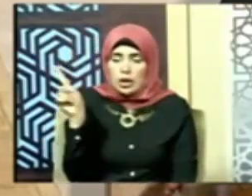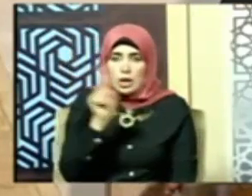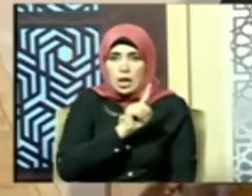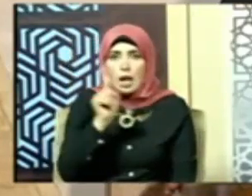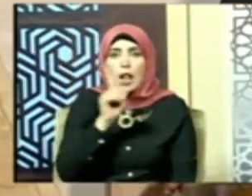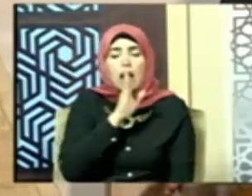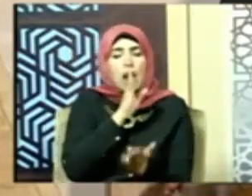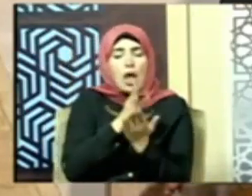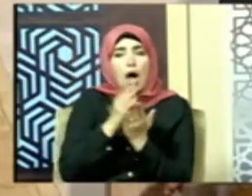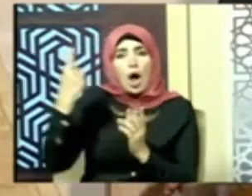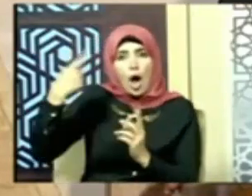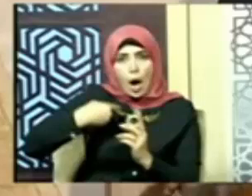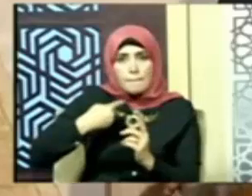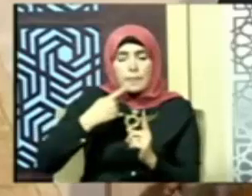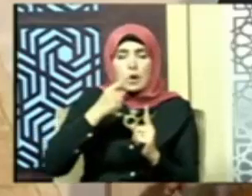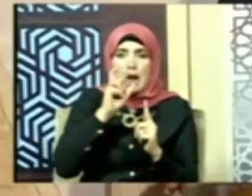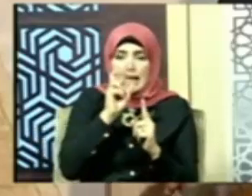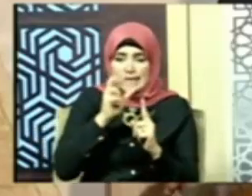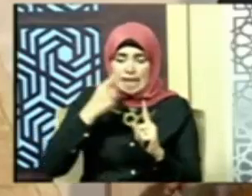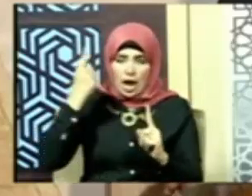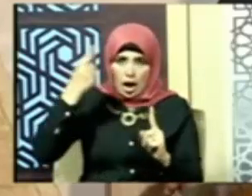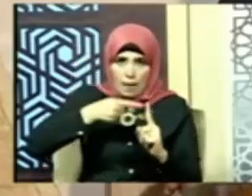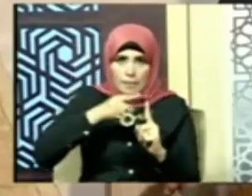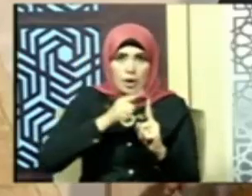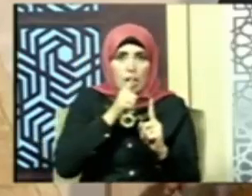ما أمرتني به،